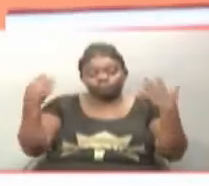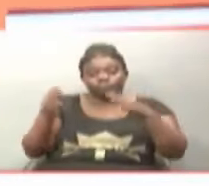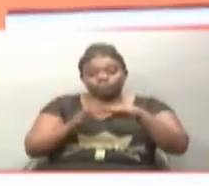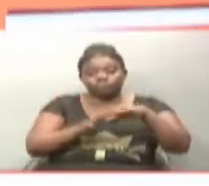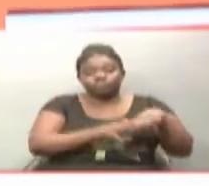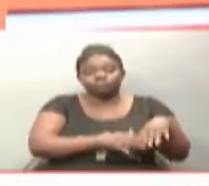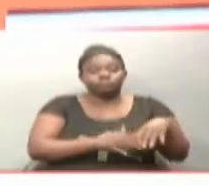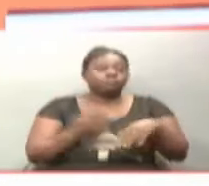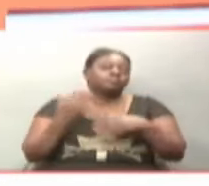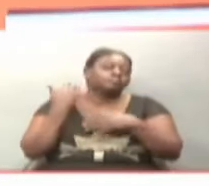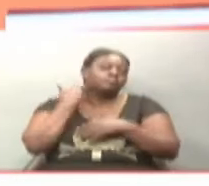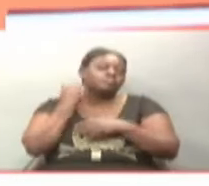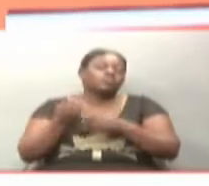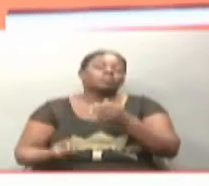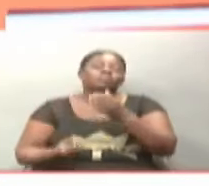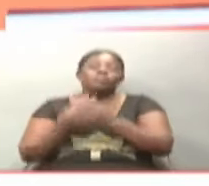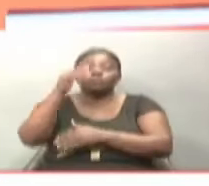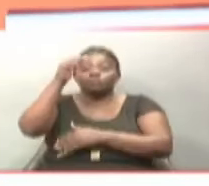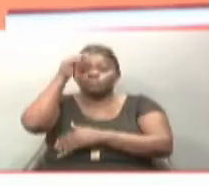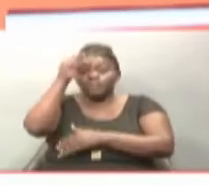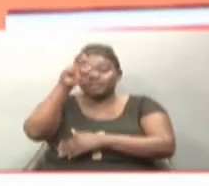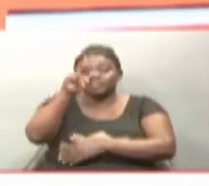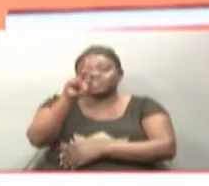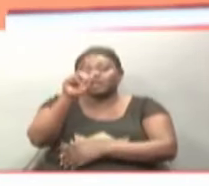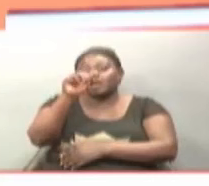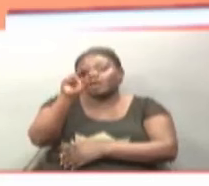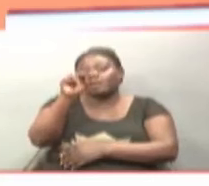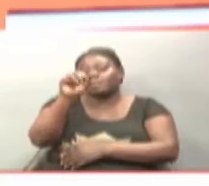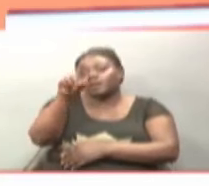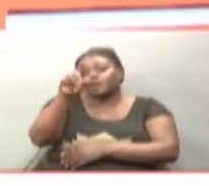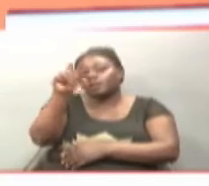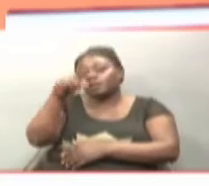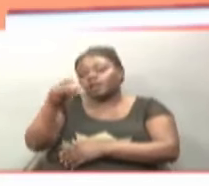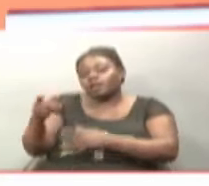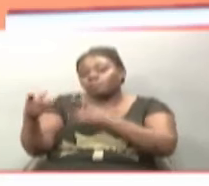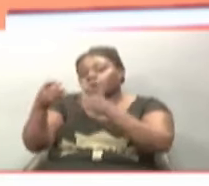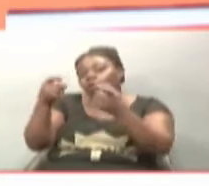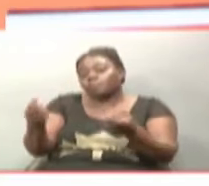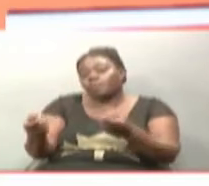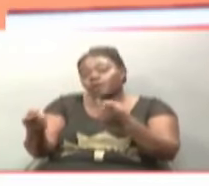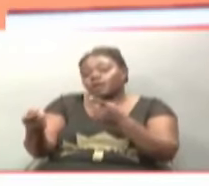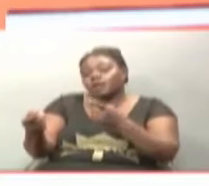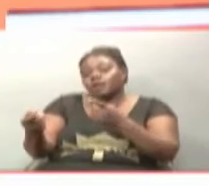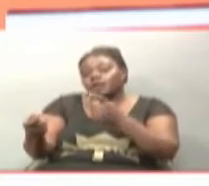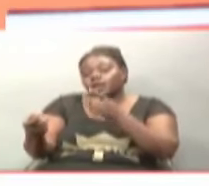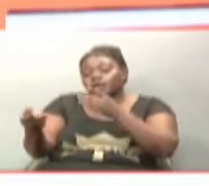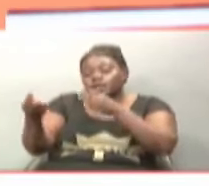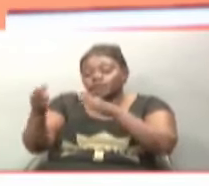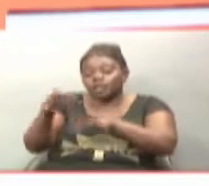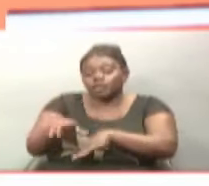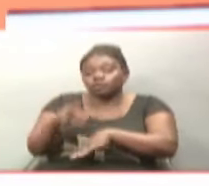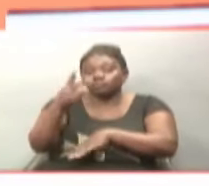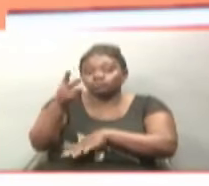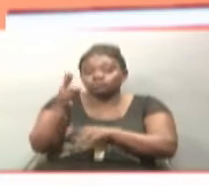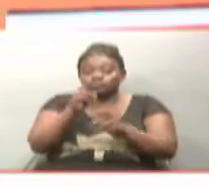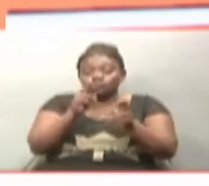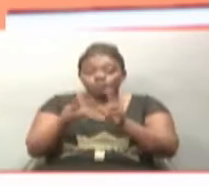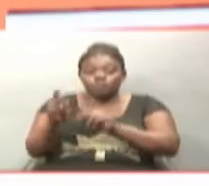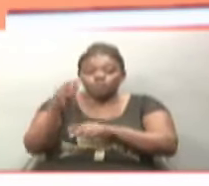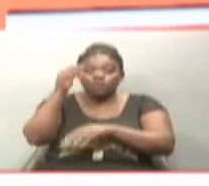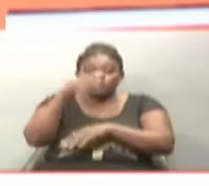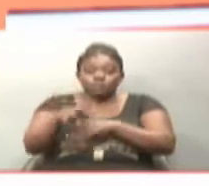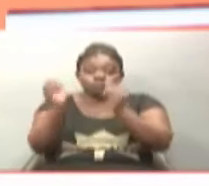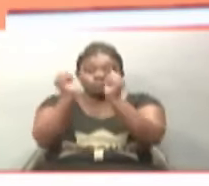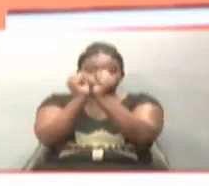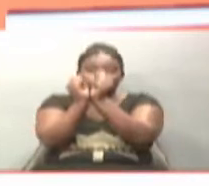Abazigu balumbye polisi y'ekyabadaza ne basindira amasi agase abantu babulijjo babiri. Bano okulumba polisi kidida abasirikale okukwata